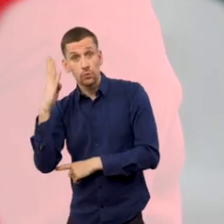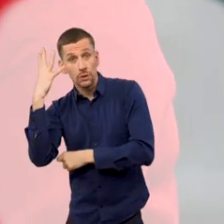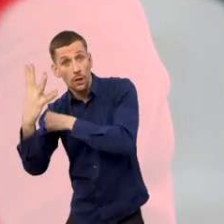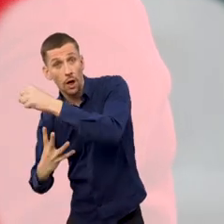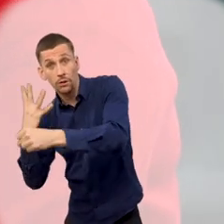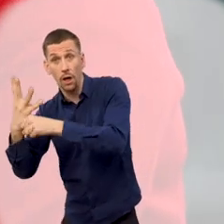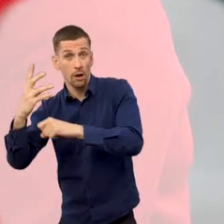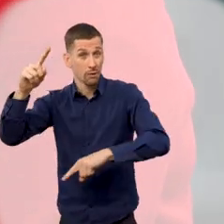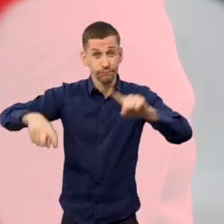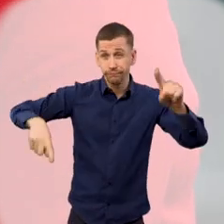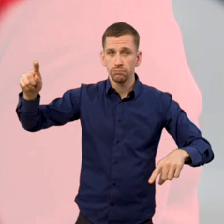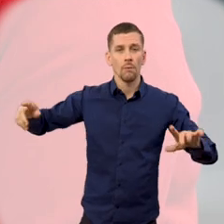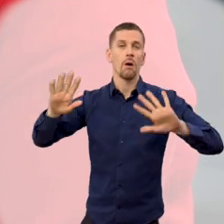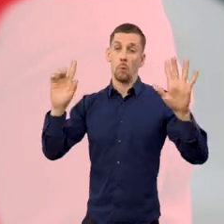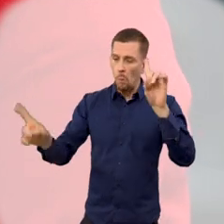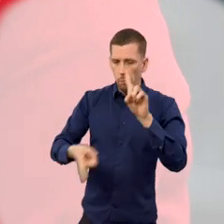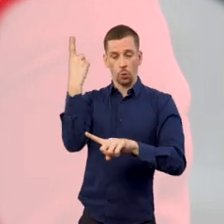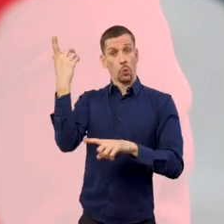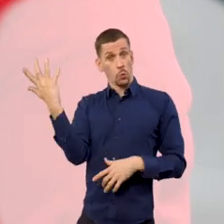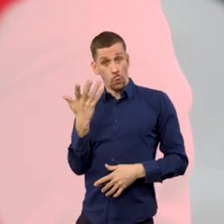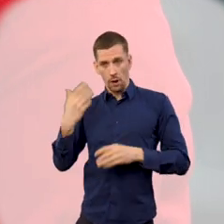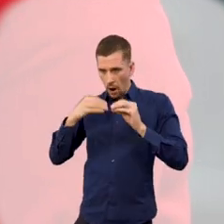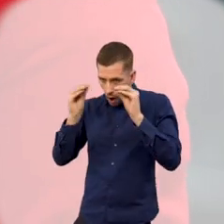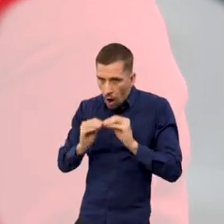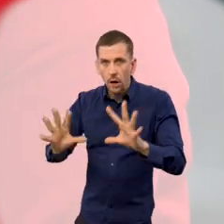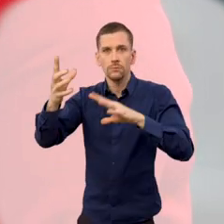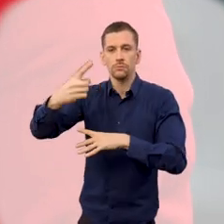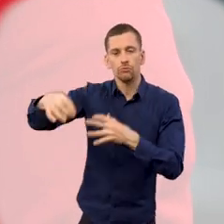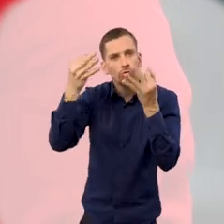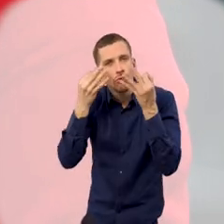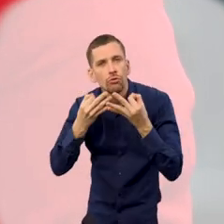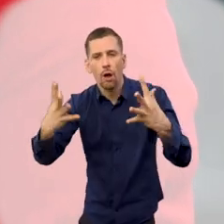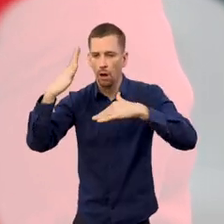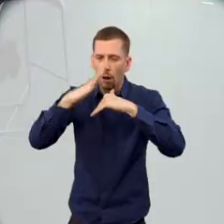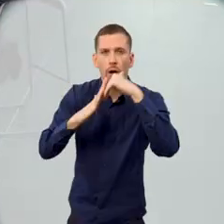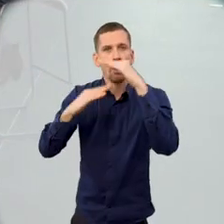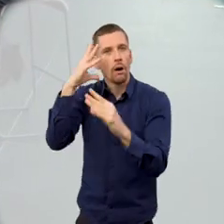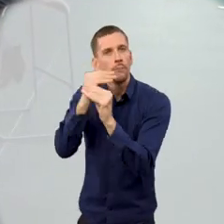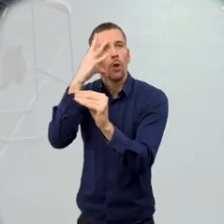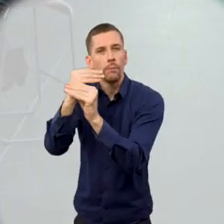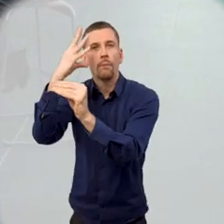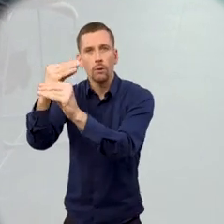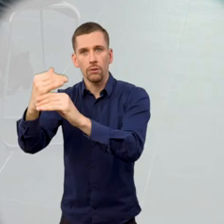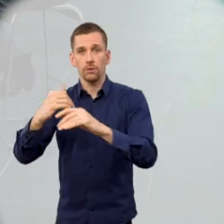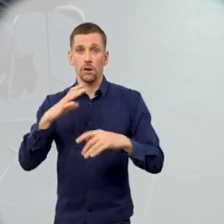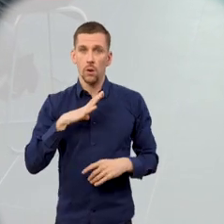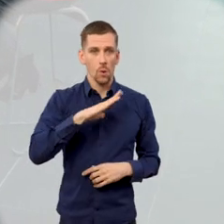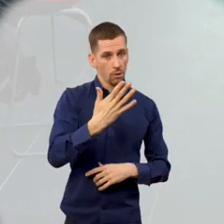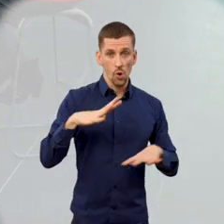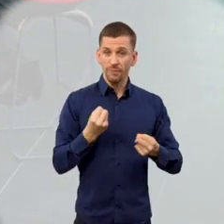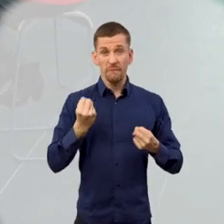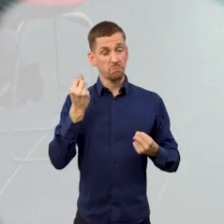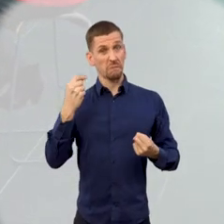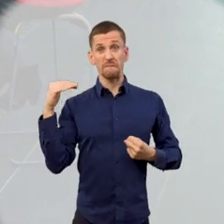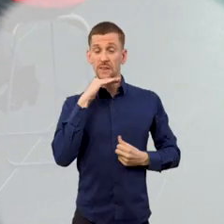4 ans. Mais globalement, on laisse le temps aux jeunes de pouvoir prendre le temps d'acquérir. Et il y en a d'autres qui acquièrent